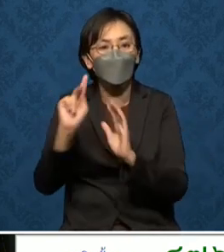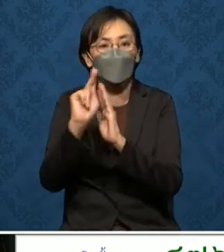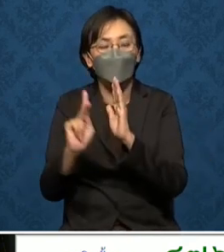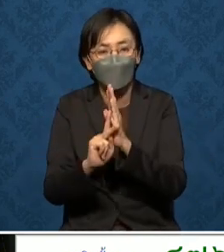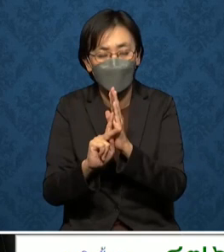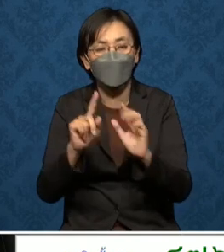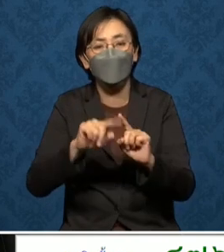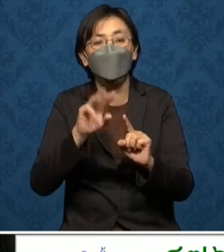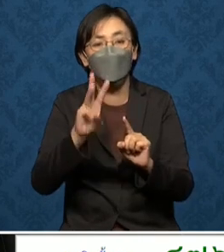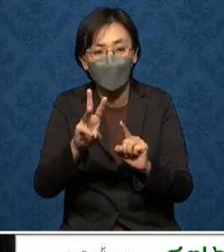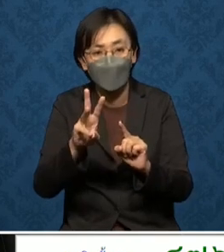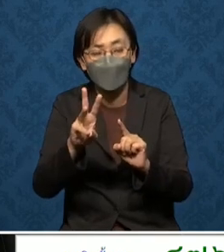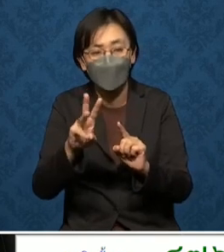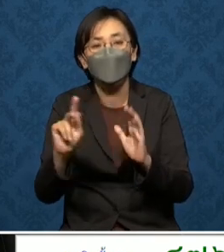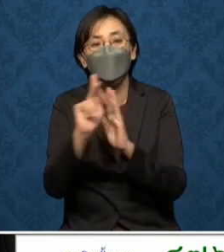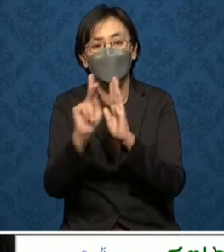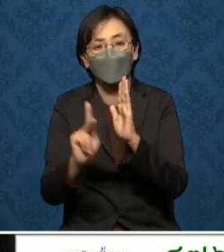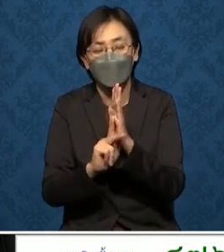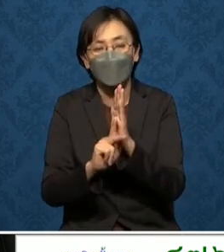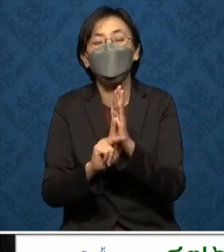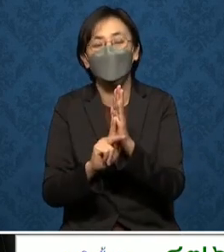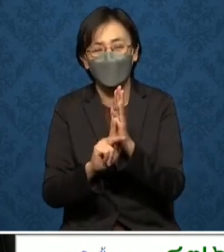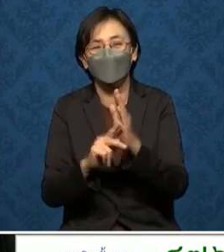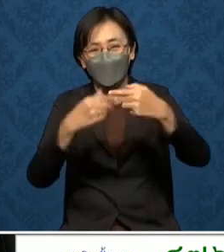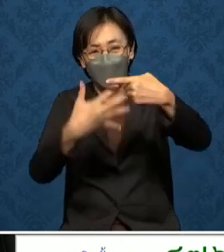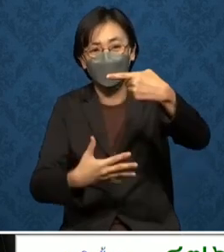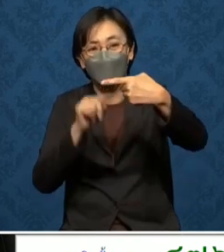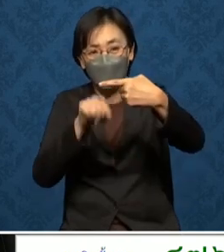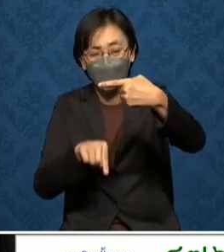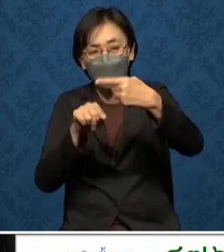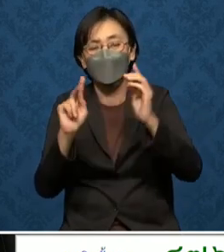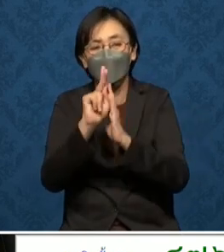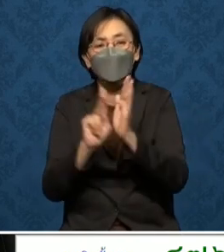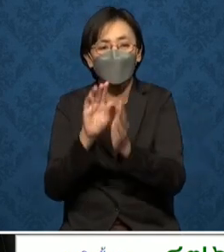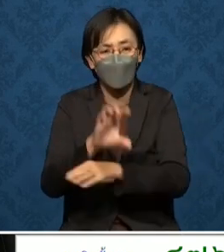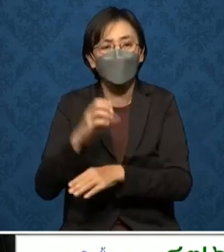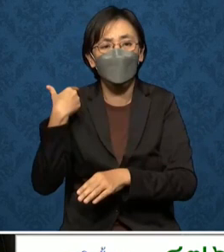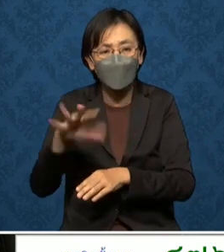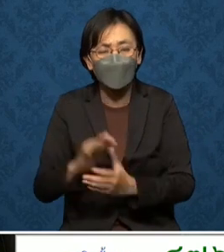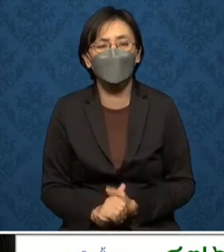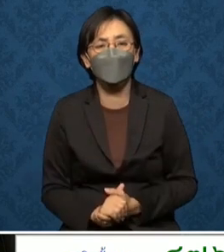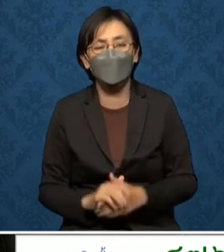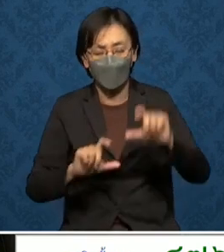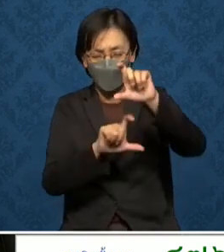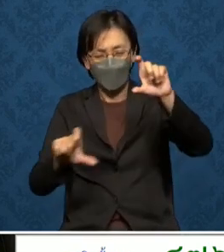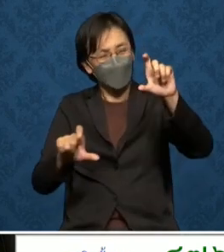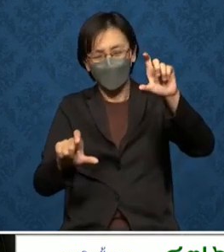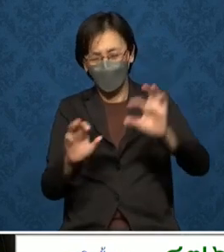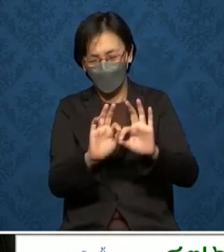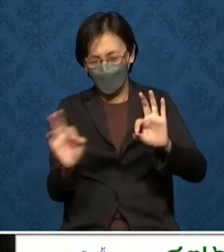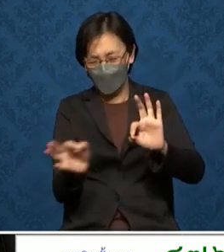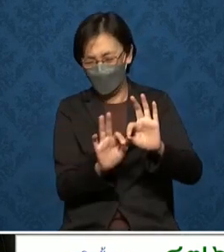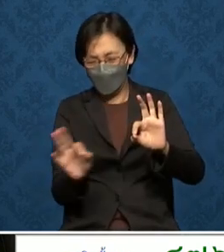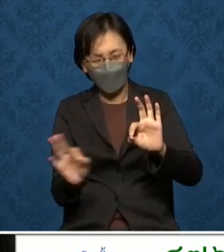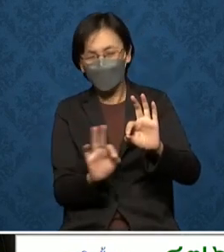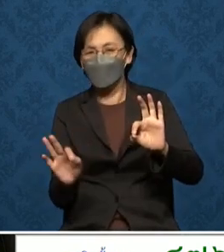ที่เปขอยกเว้น มนเป็น กดหมายใเชาบัเดียวกันซึมีผลเลืใช้อยู่แล้วไม่จะเปต mus them be.เห